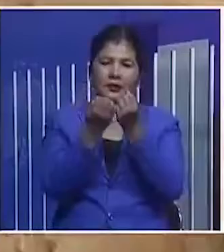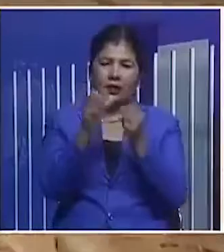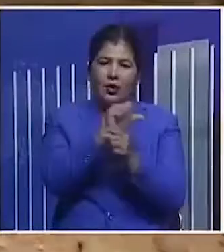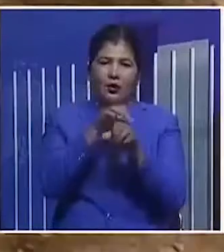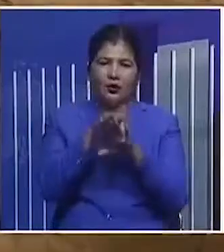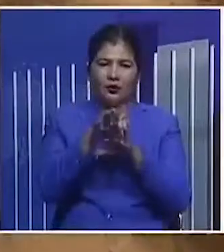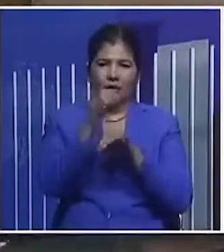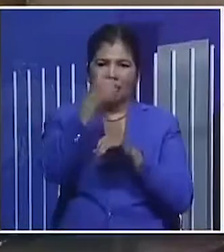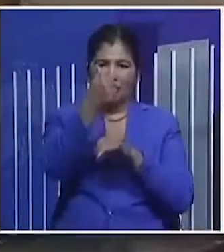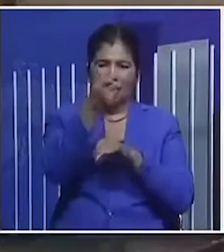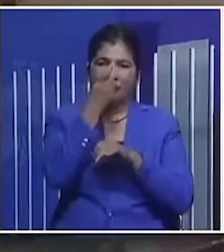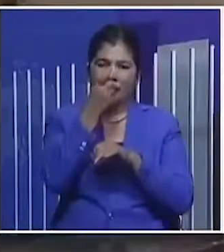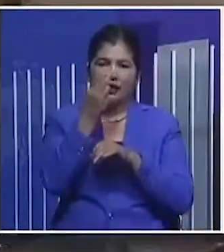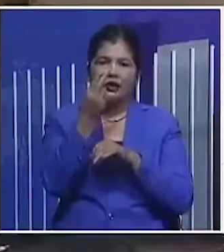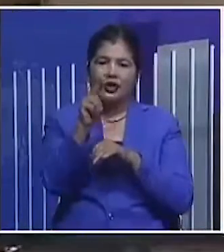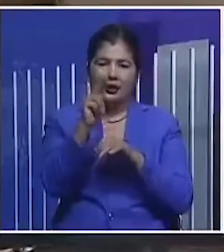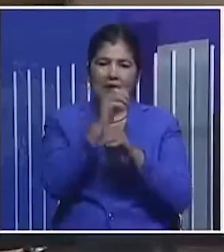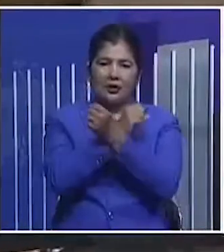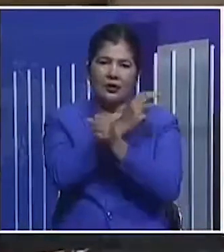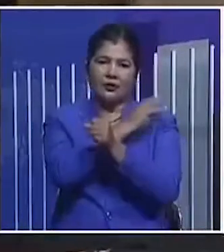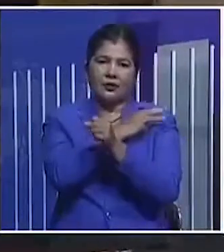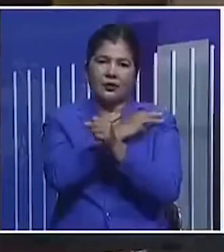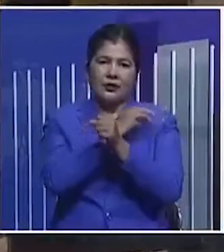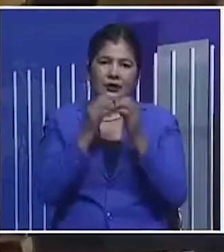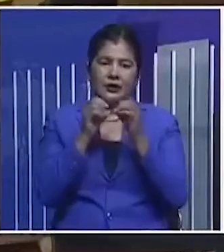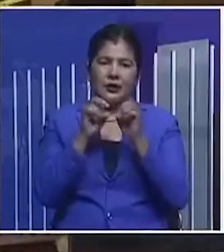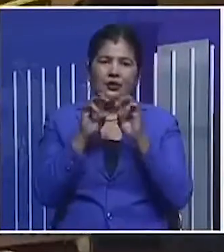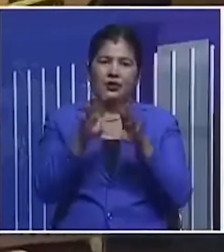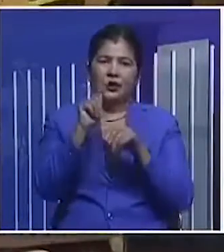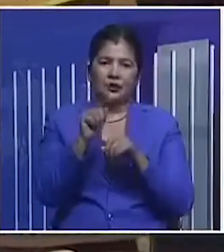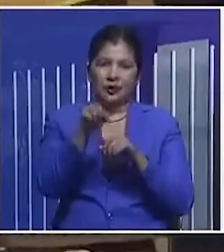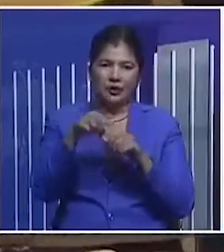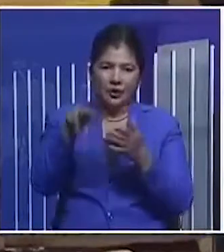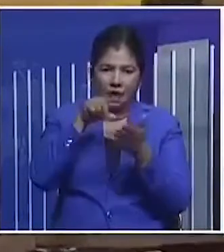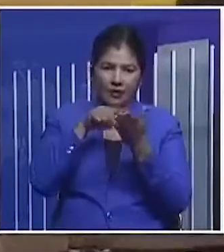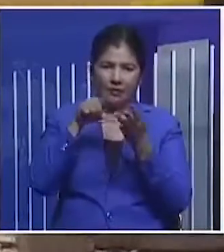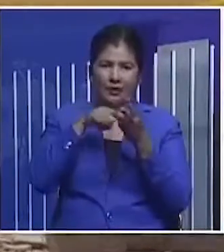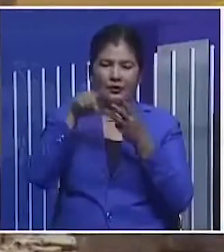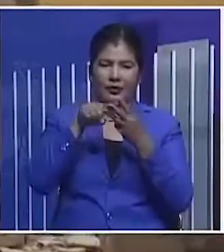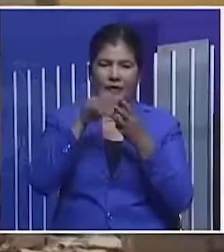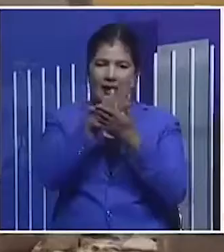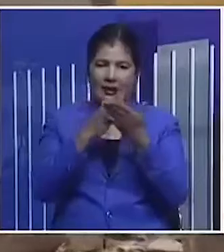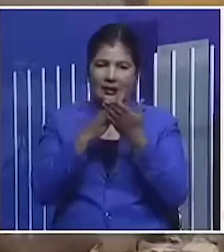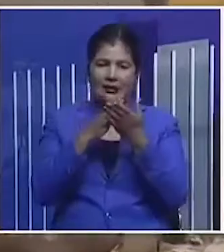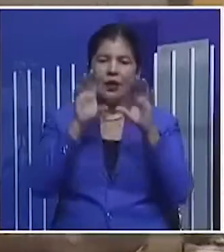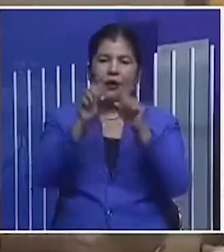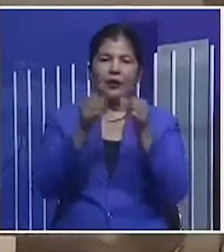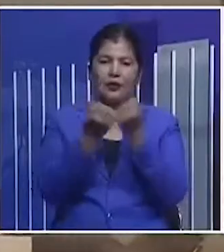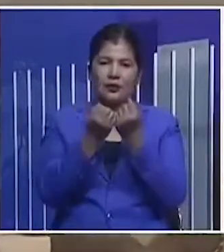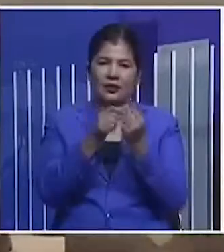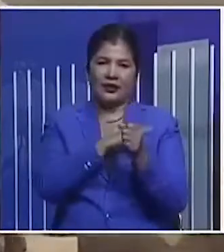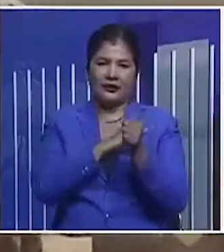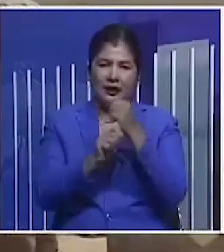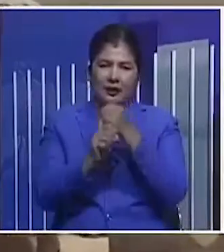झण्डै 600 जना कैदी बन्दीलाई छुट्याएको तर तीमध्ये आधा जसोलाई पुनः पक्राउ गरिएको आन्तरिक